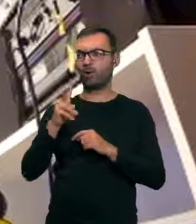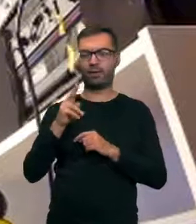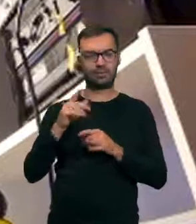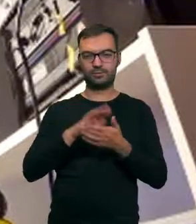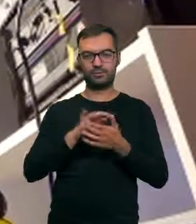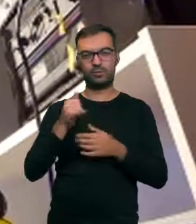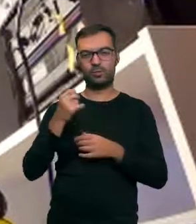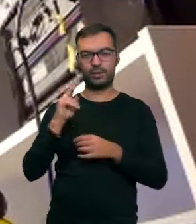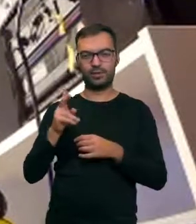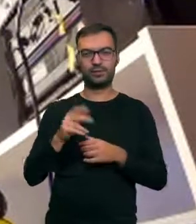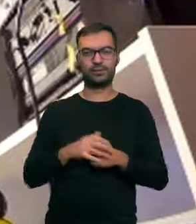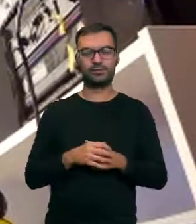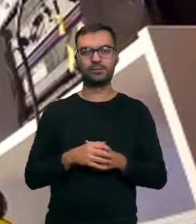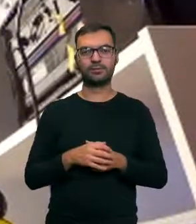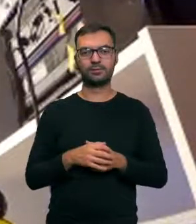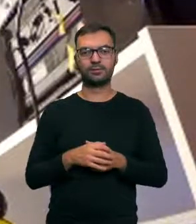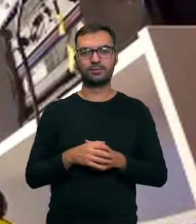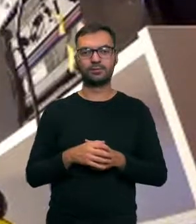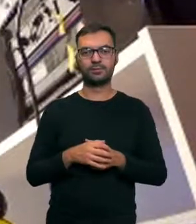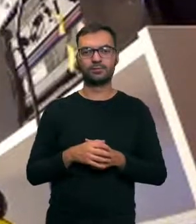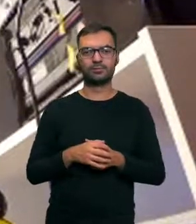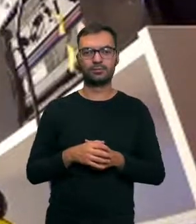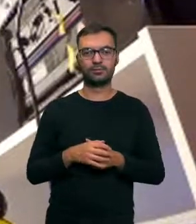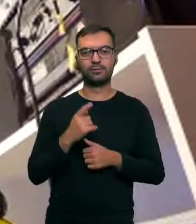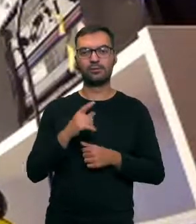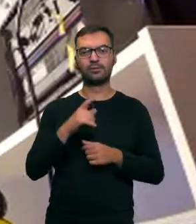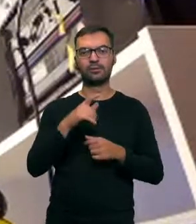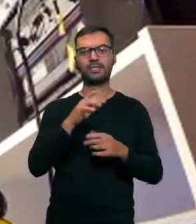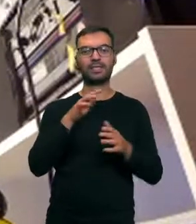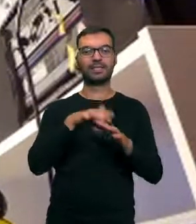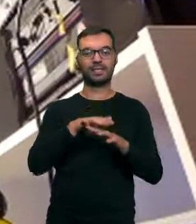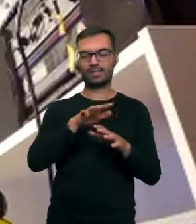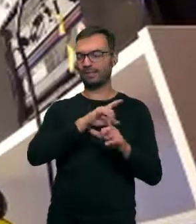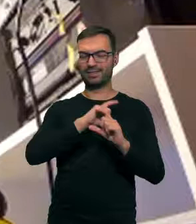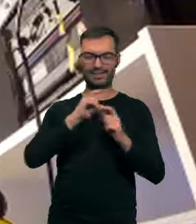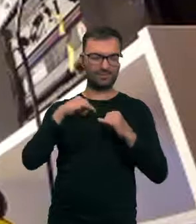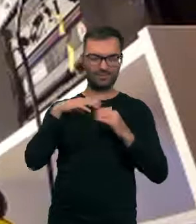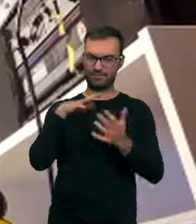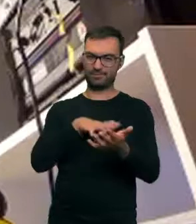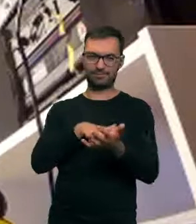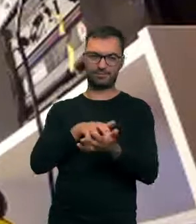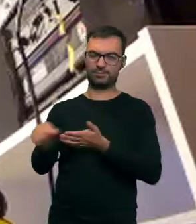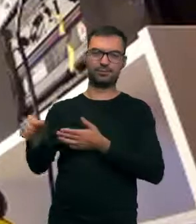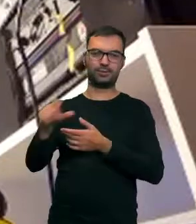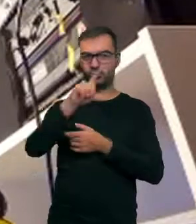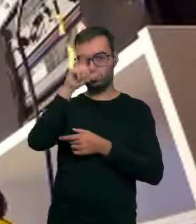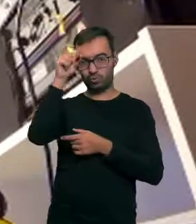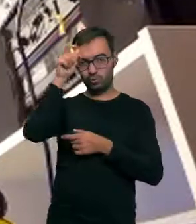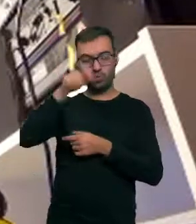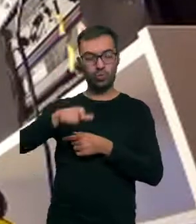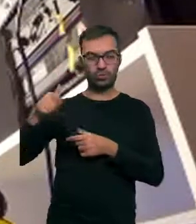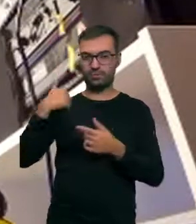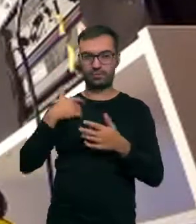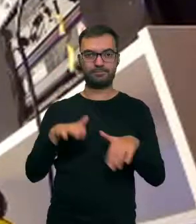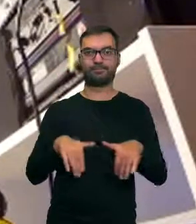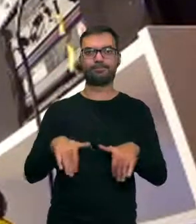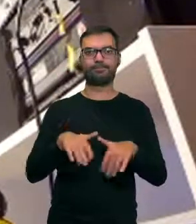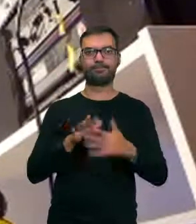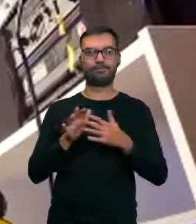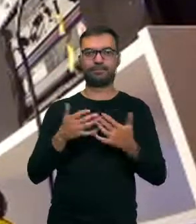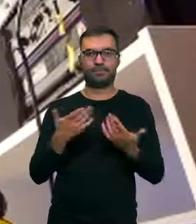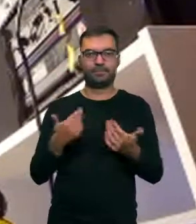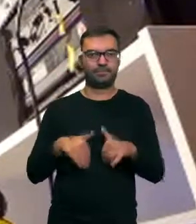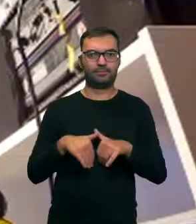przepraszam. I użył wtedy całej swojej siły i człowiek był bezbronny. To była